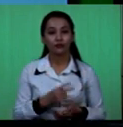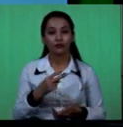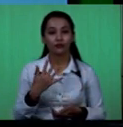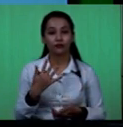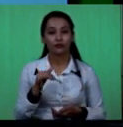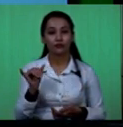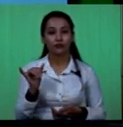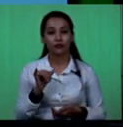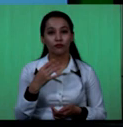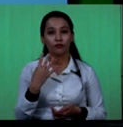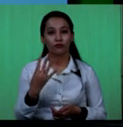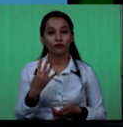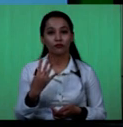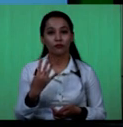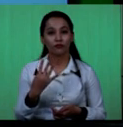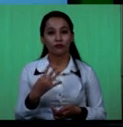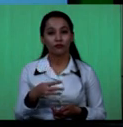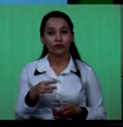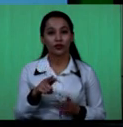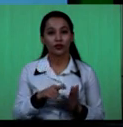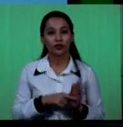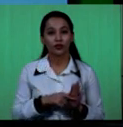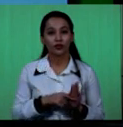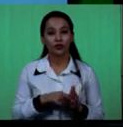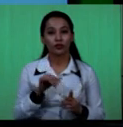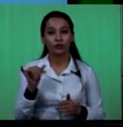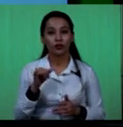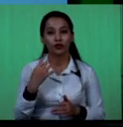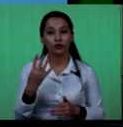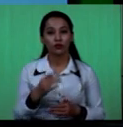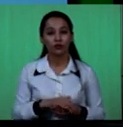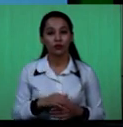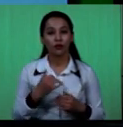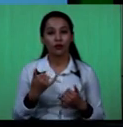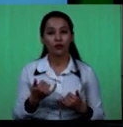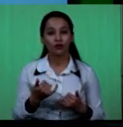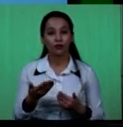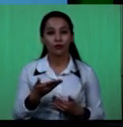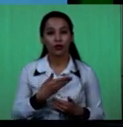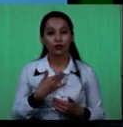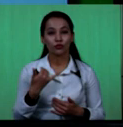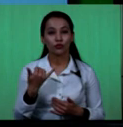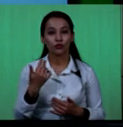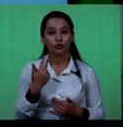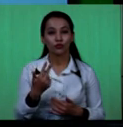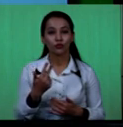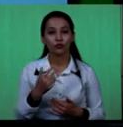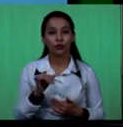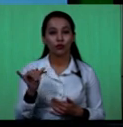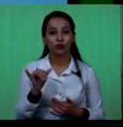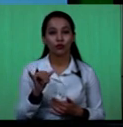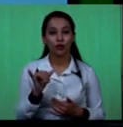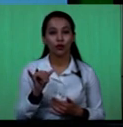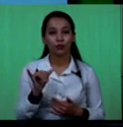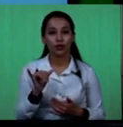25 ko'paytiru 47 ko'paytiru 4. Hozir biz 3 ta ko'paytuvchini